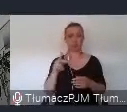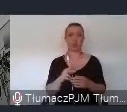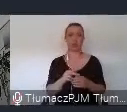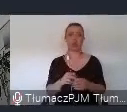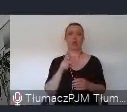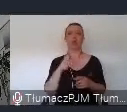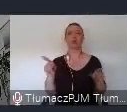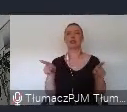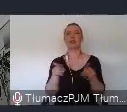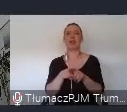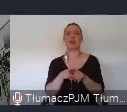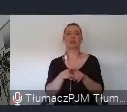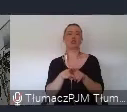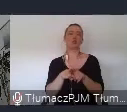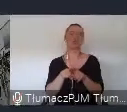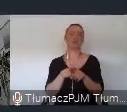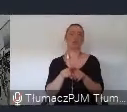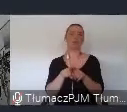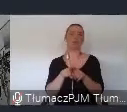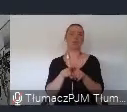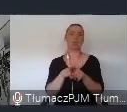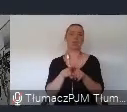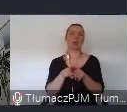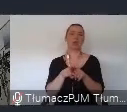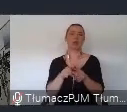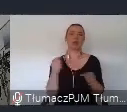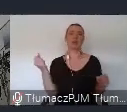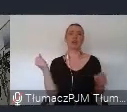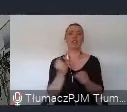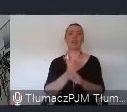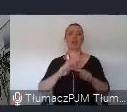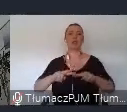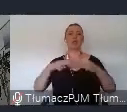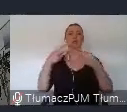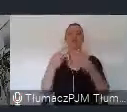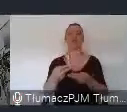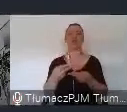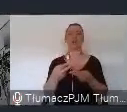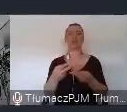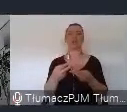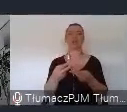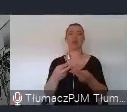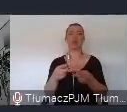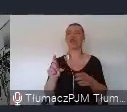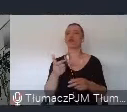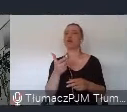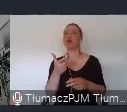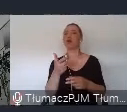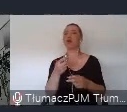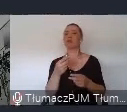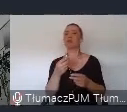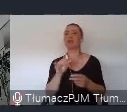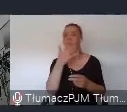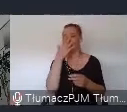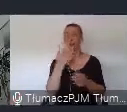innymi również ta dosyć twardy przekaz na temat tego, co się dzieje ostatnio w pogodzie, dlaczego takie, a nie